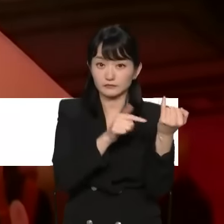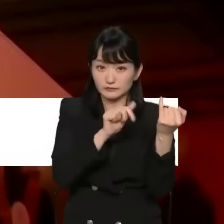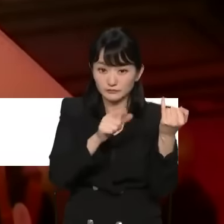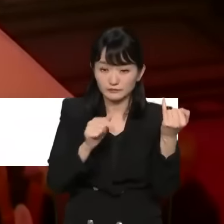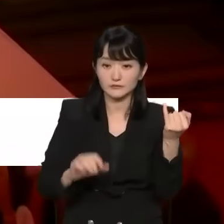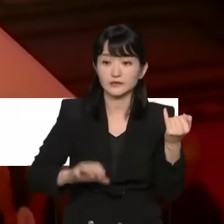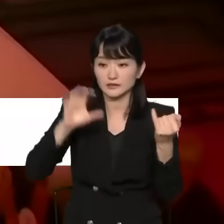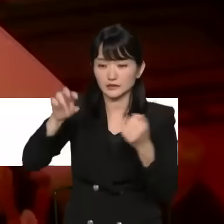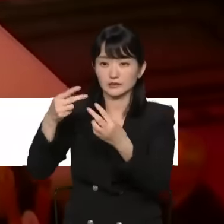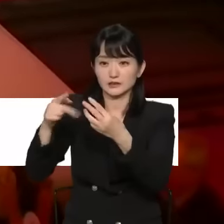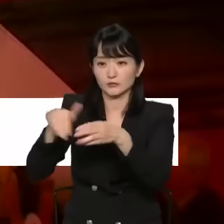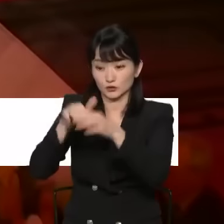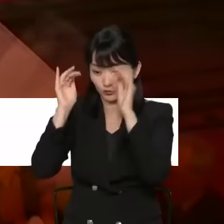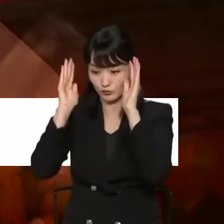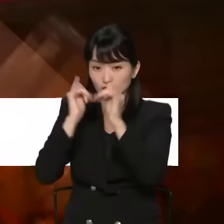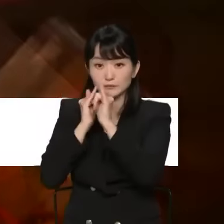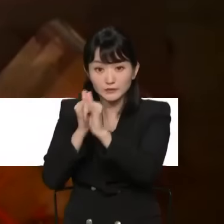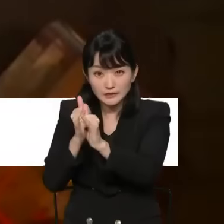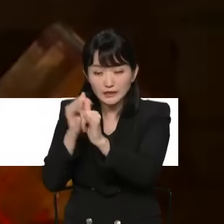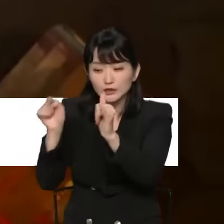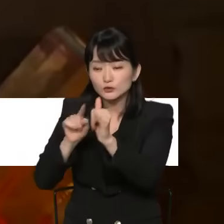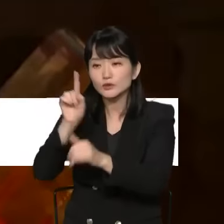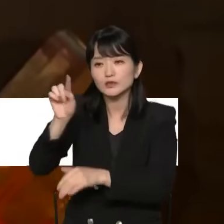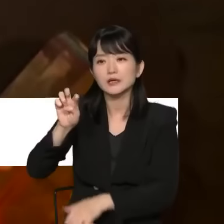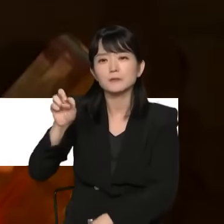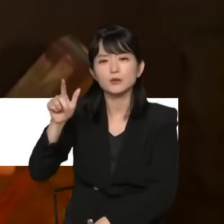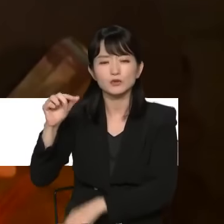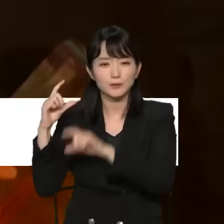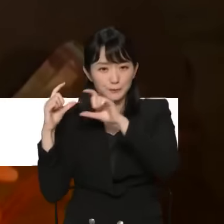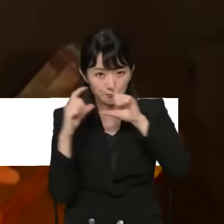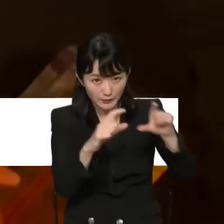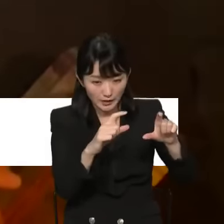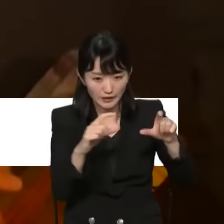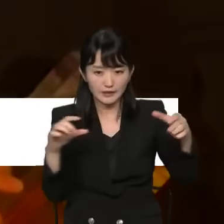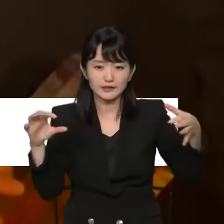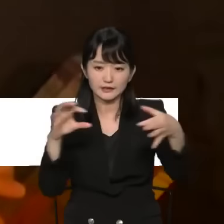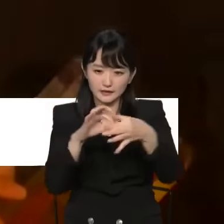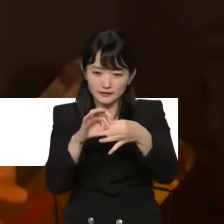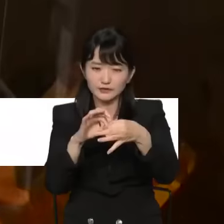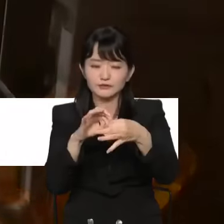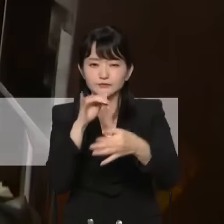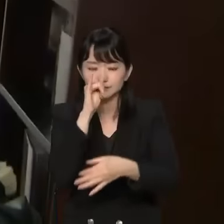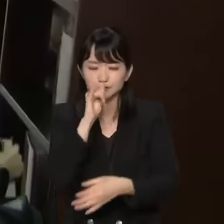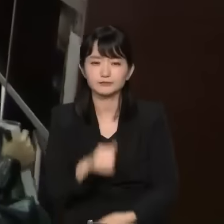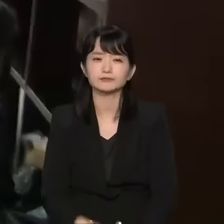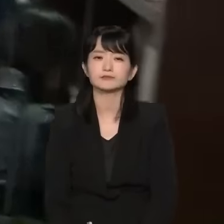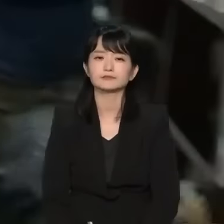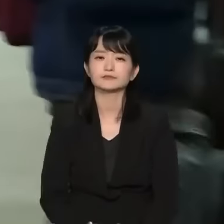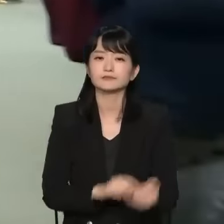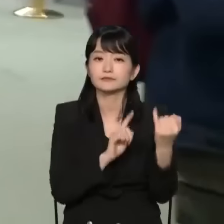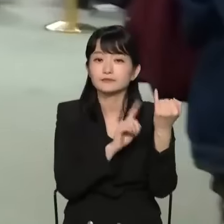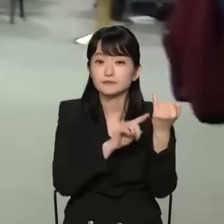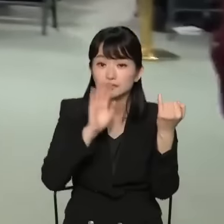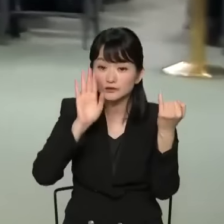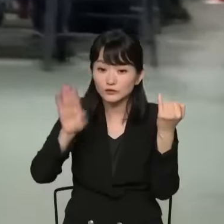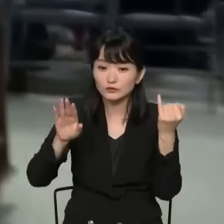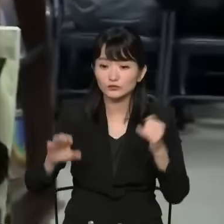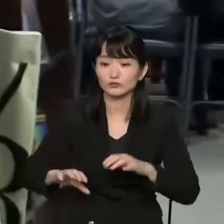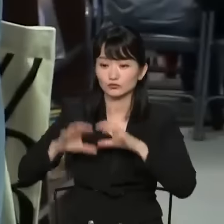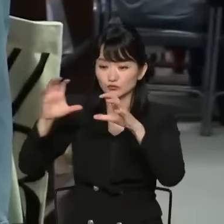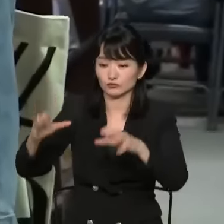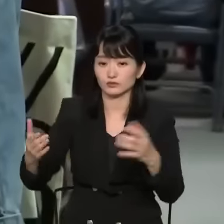세계 3대 문학상 중 하나인 맨부커상을 수여하며 인연을 맺은 곳이기도 합니다. 한강은 이후